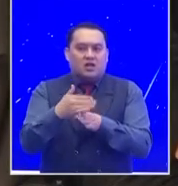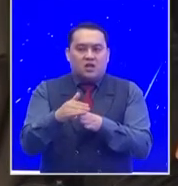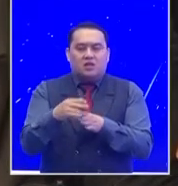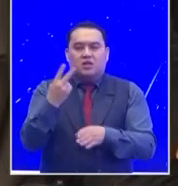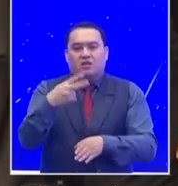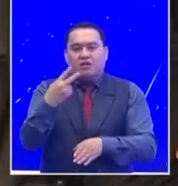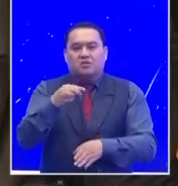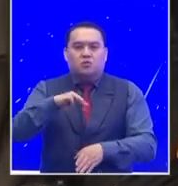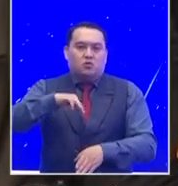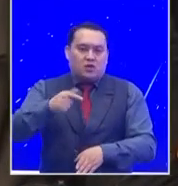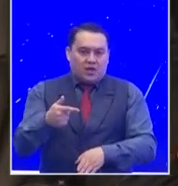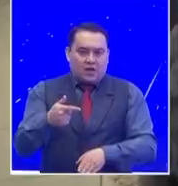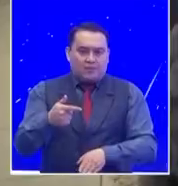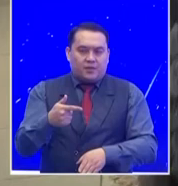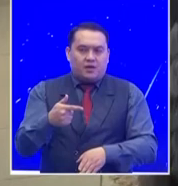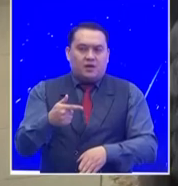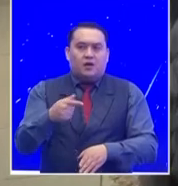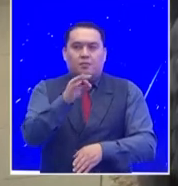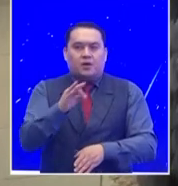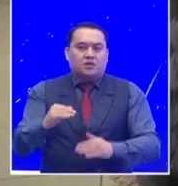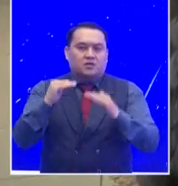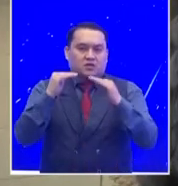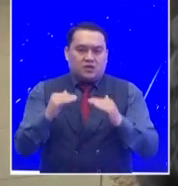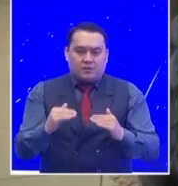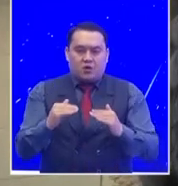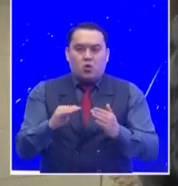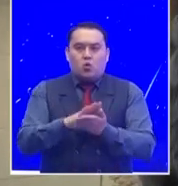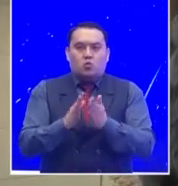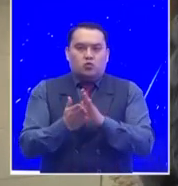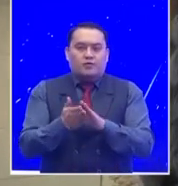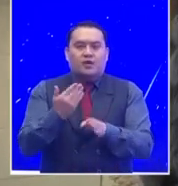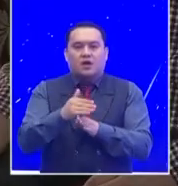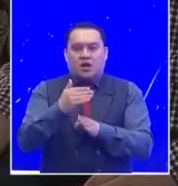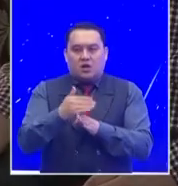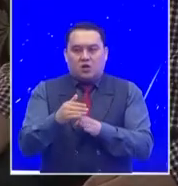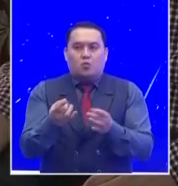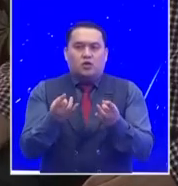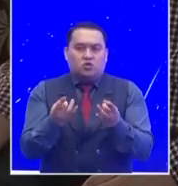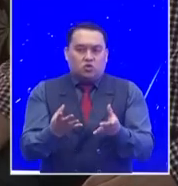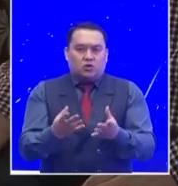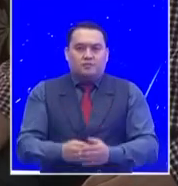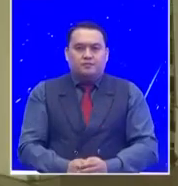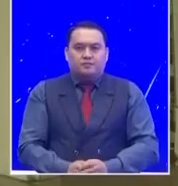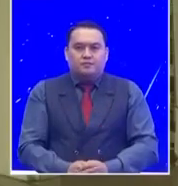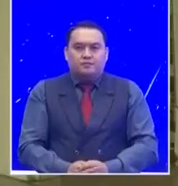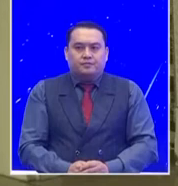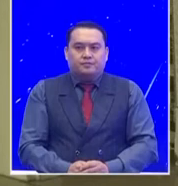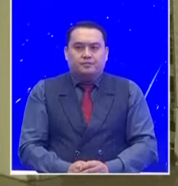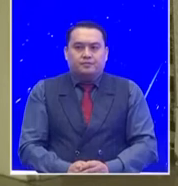до 20 миллионов тенге с низкой процентной ставкой. Условия кредита также упрощены.